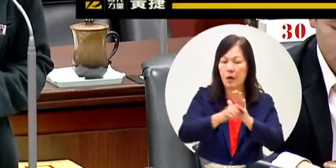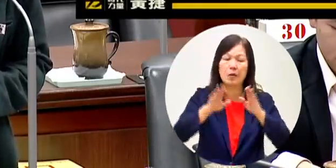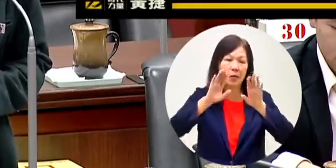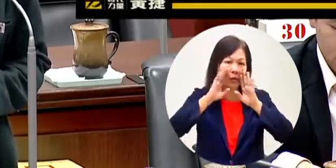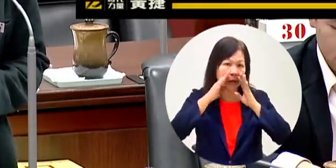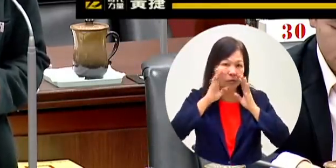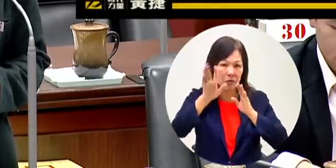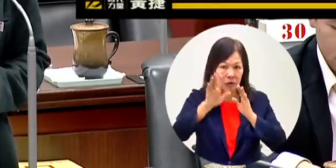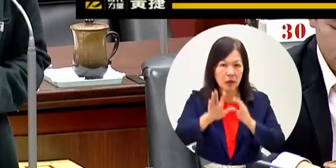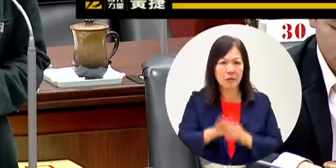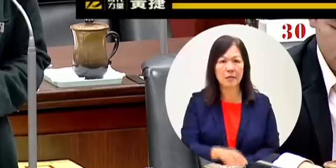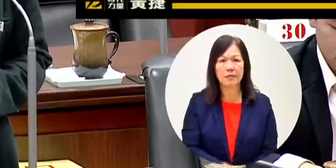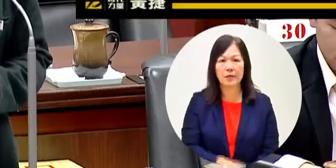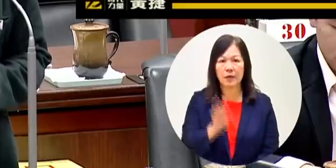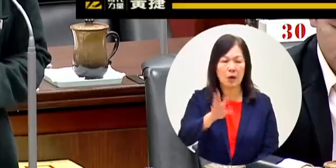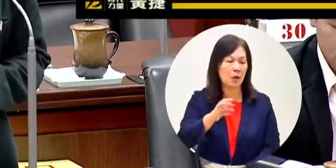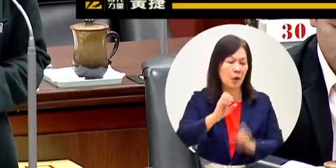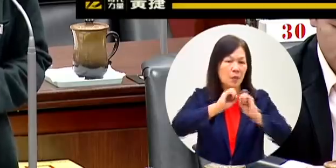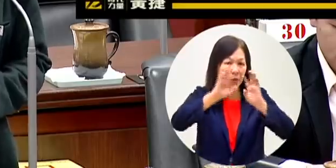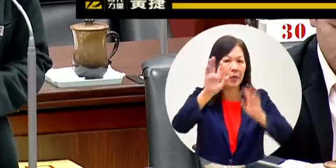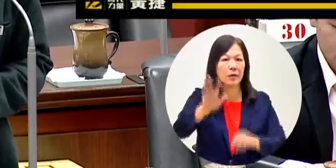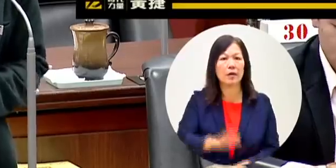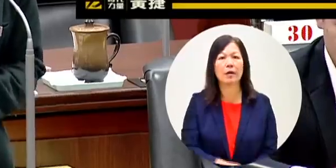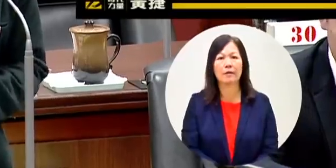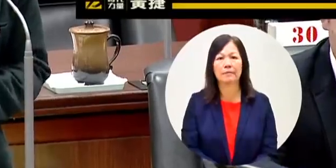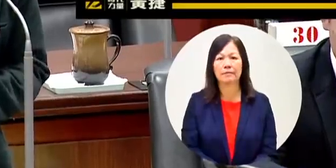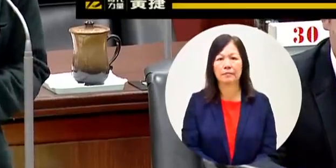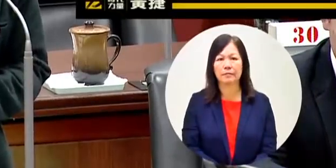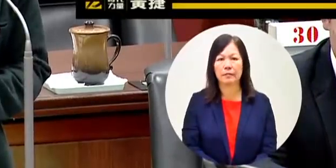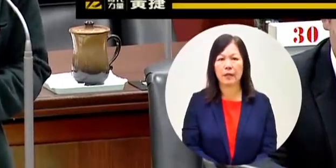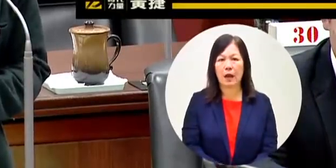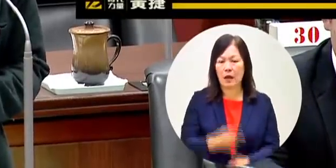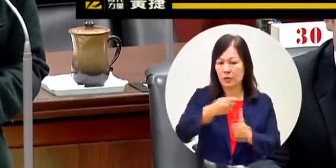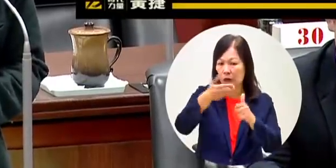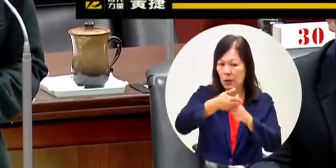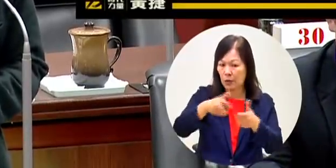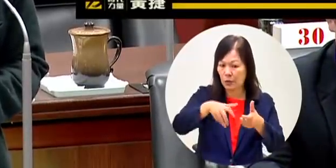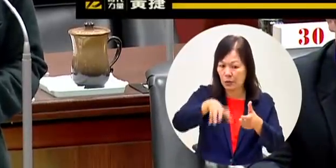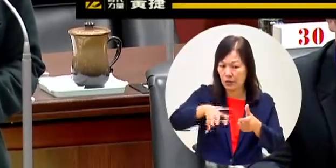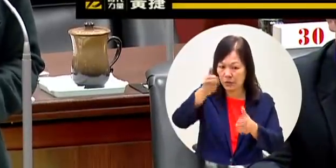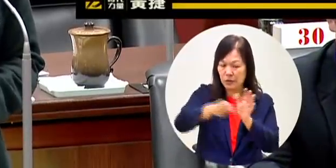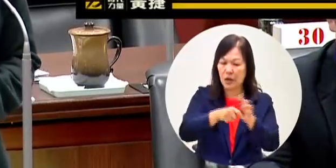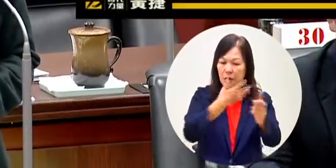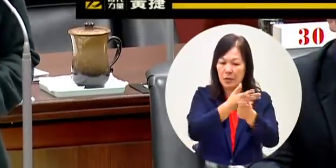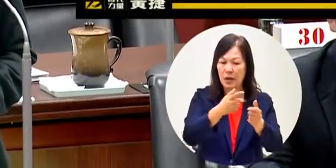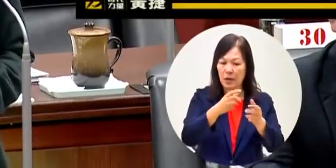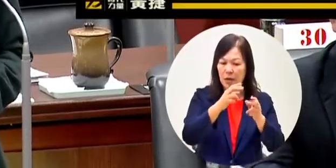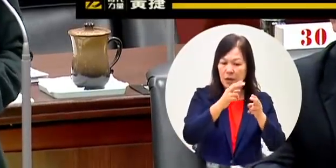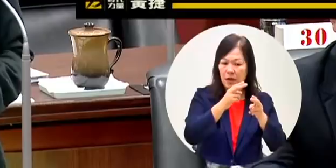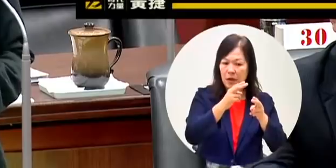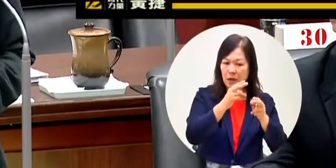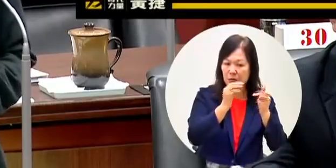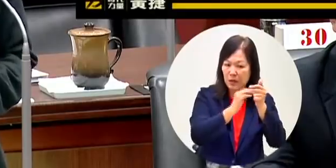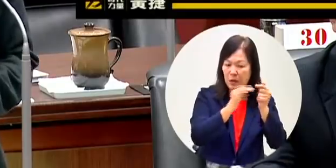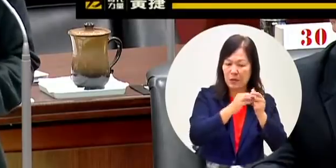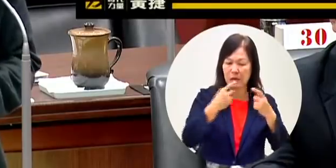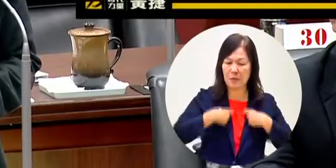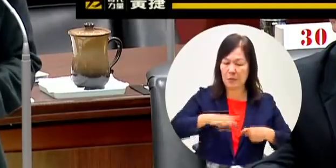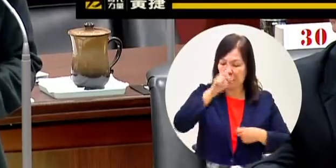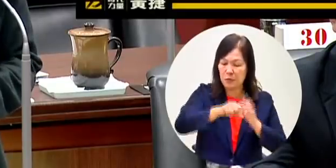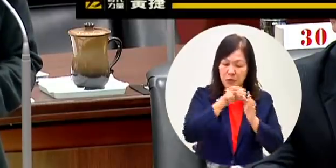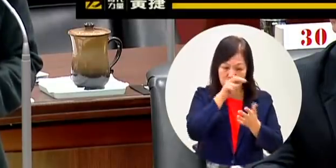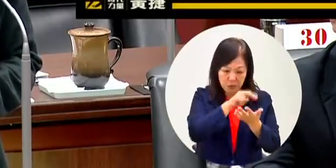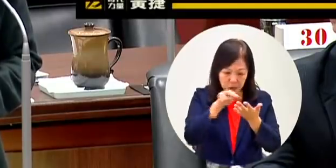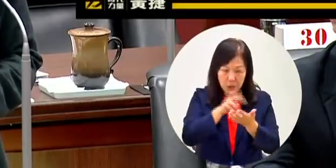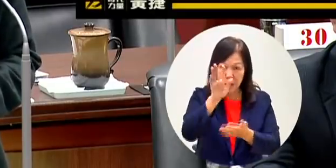来说教育局长要给牧师看过，这个其实引发非常多民众的